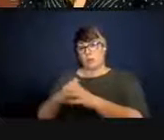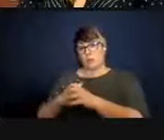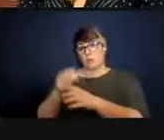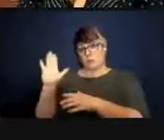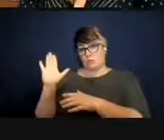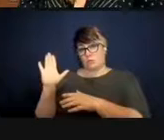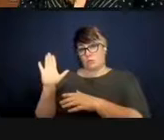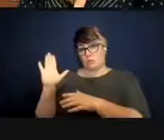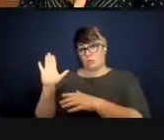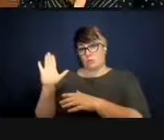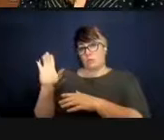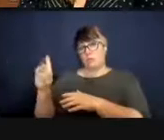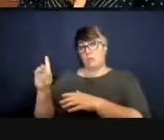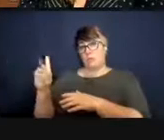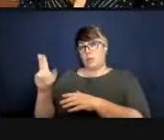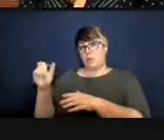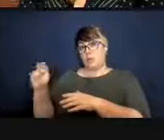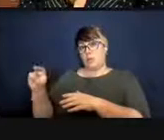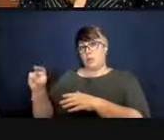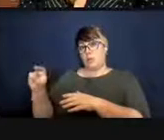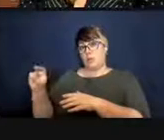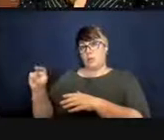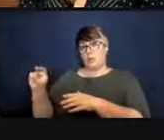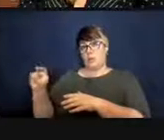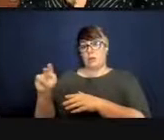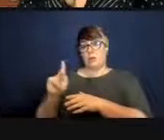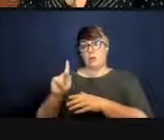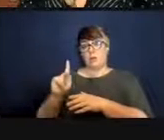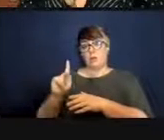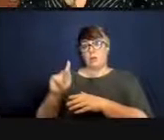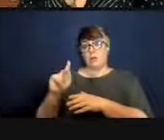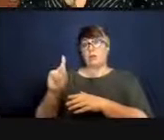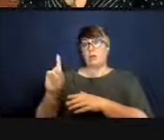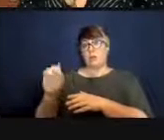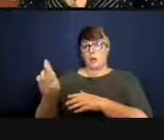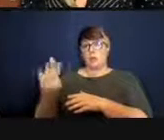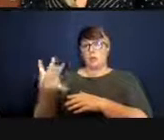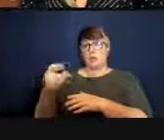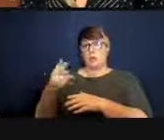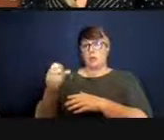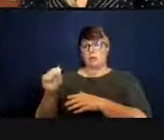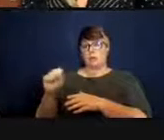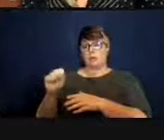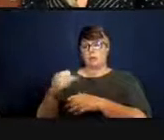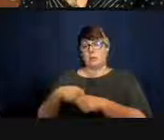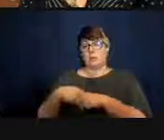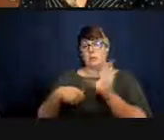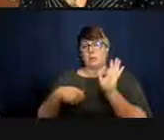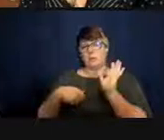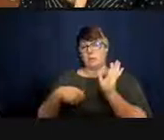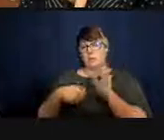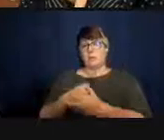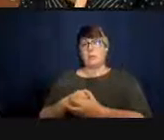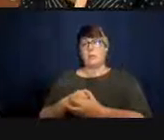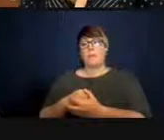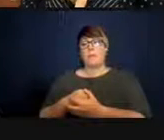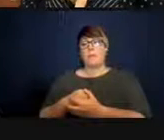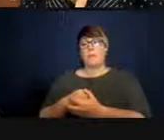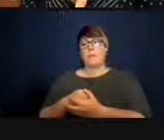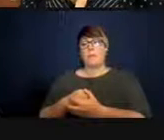هل هنالك تصويت؟ نعم سيد دانكن، دكتور كريس، رجاء رفع أيديكم.